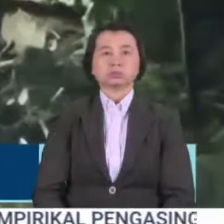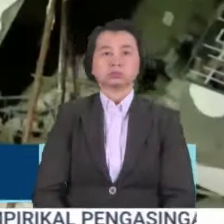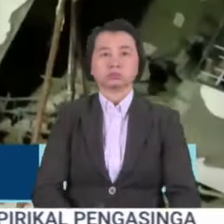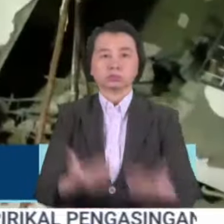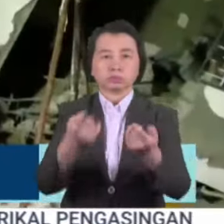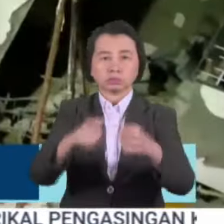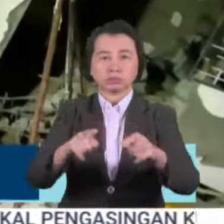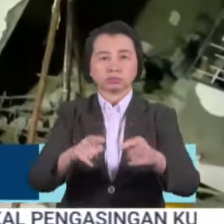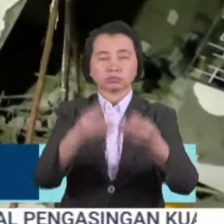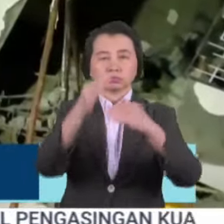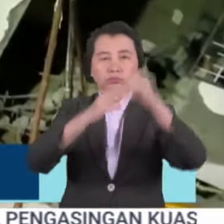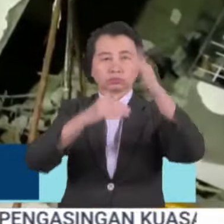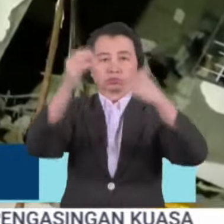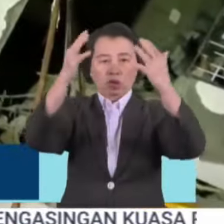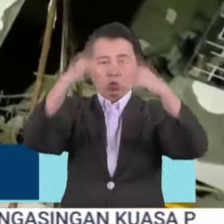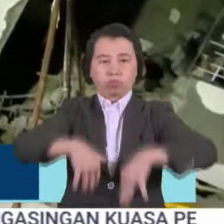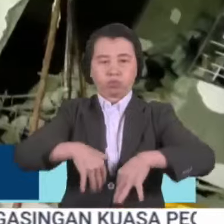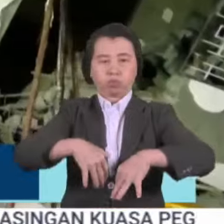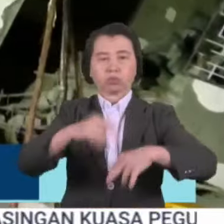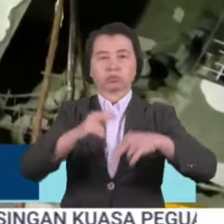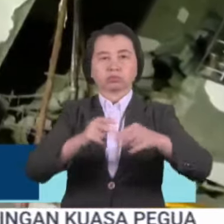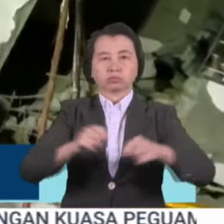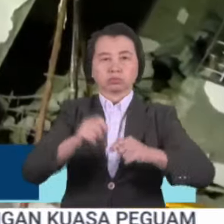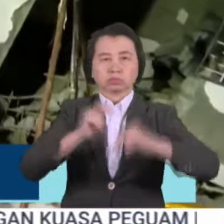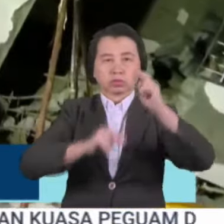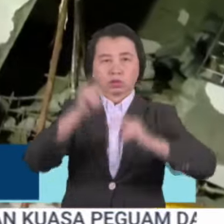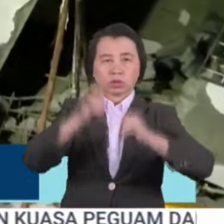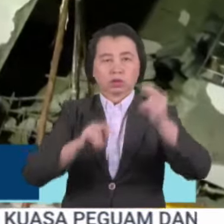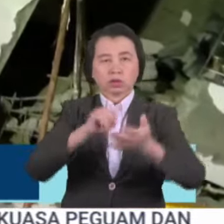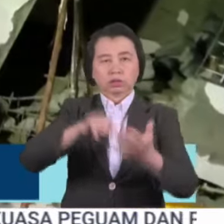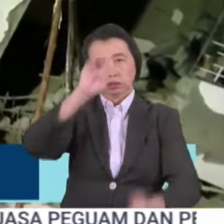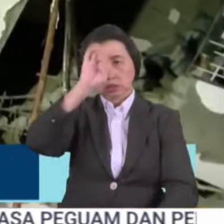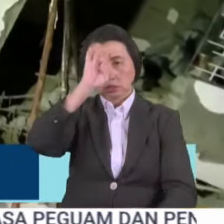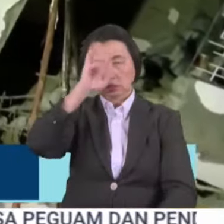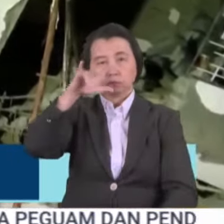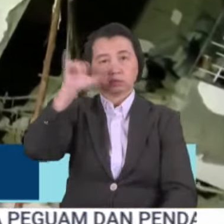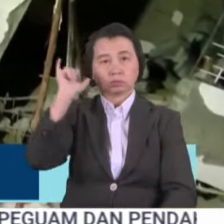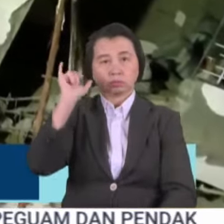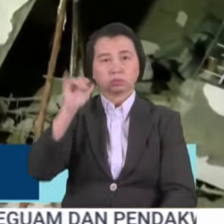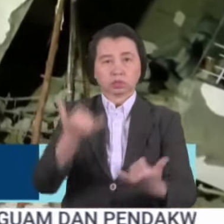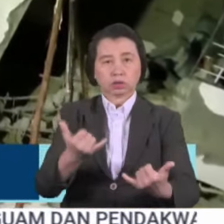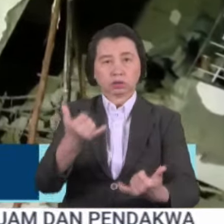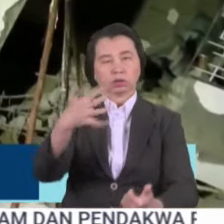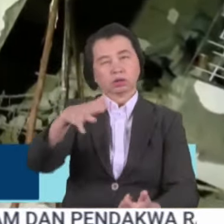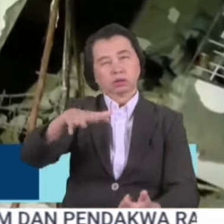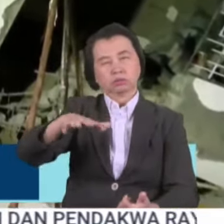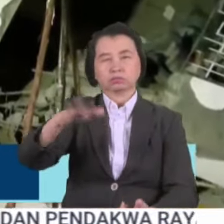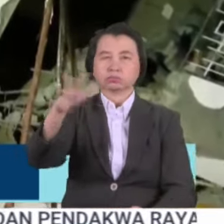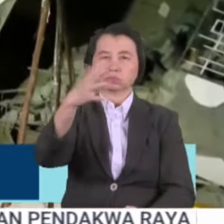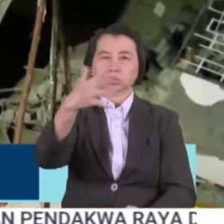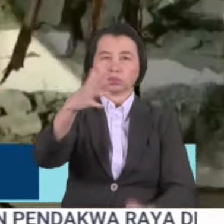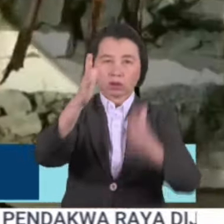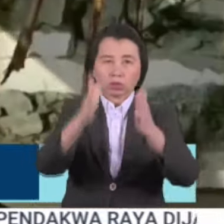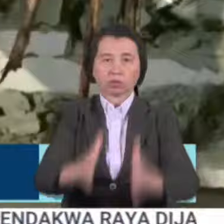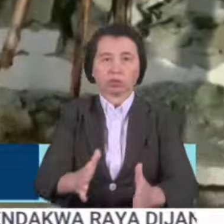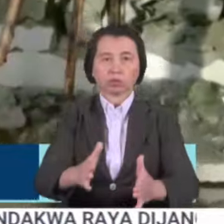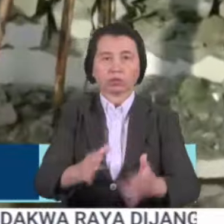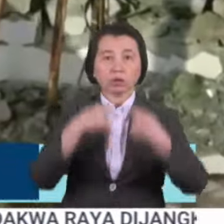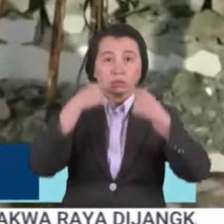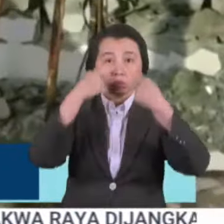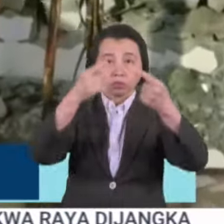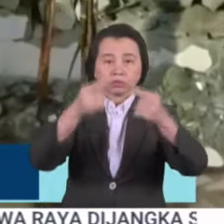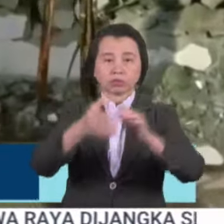Susulan tragedi runtuhan bangunan di tapak pembinaan di Bengaluru, India semalam. Setakat ini, sekurang-kurangnya 15 mangsa